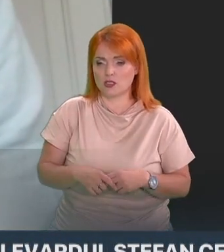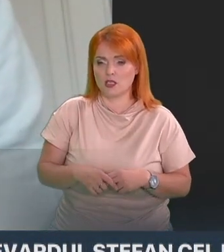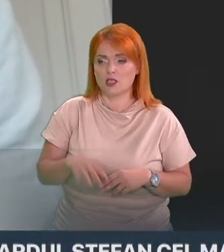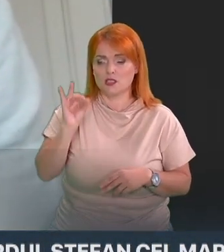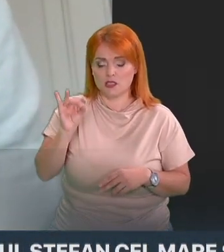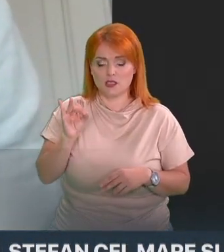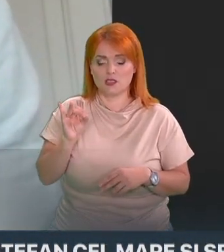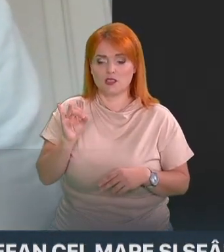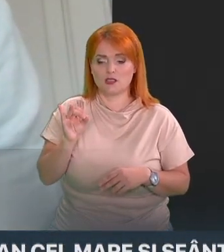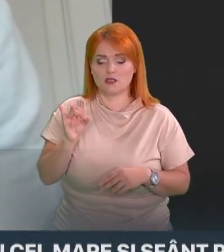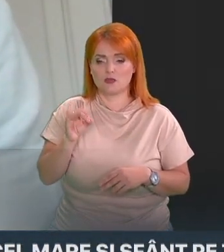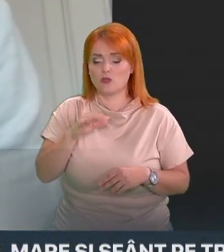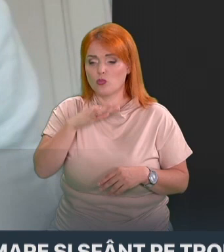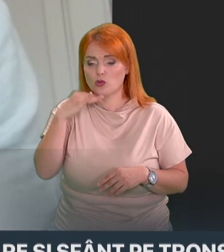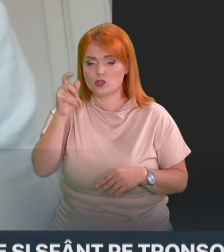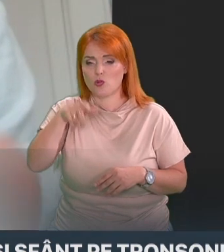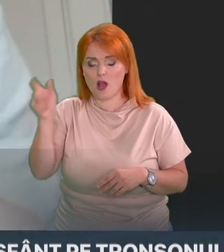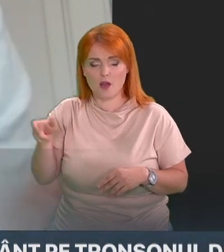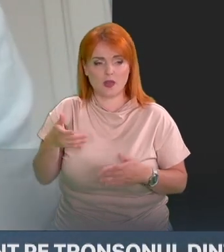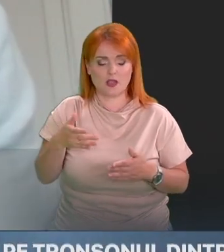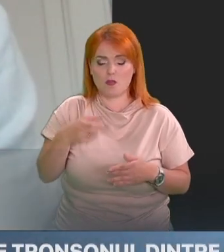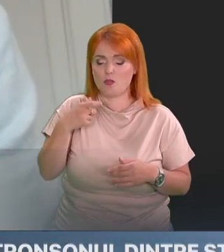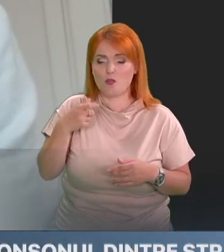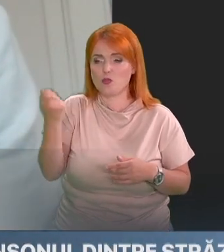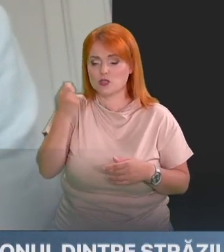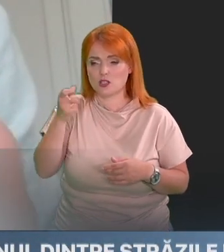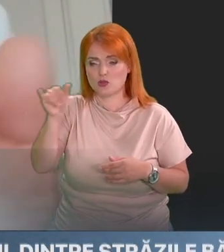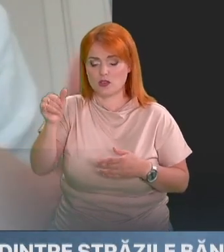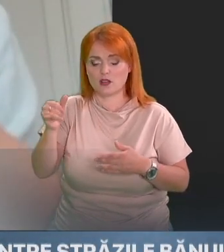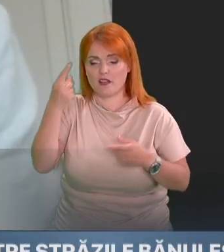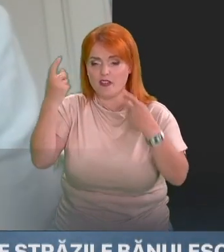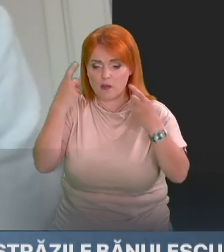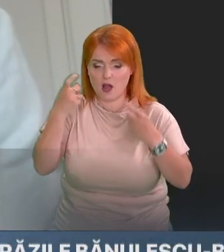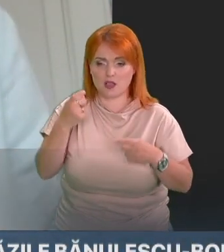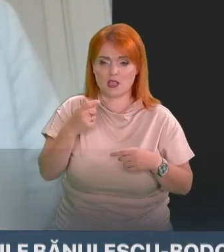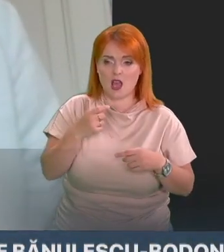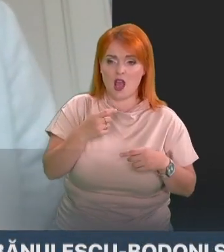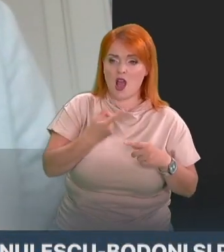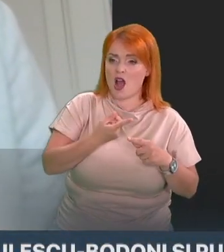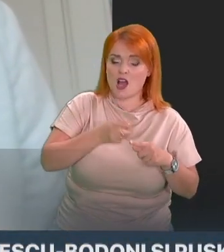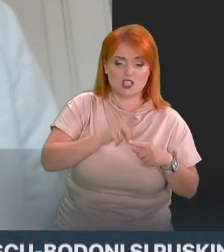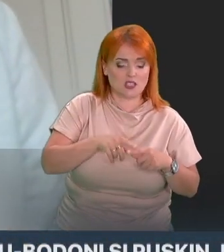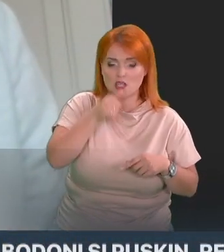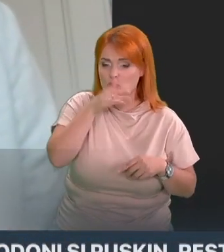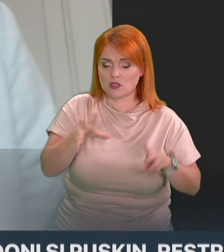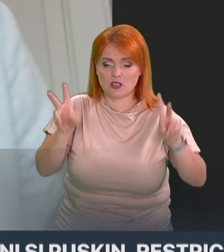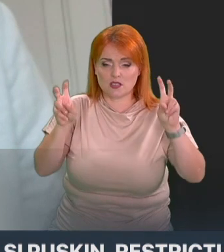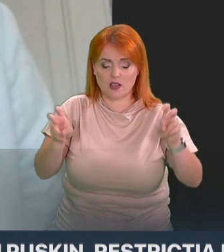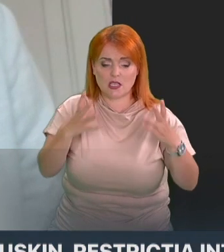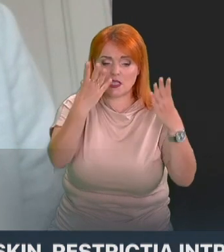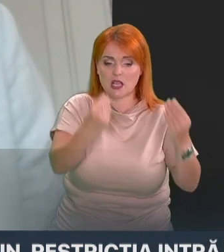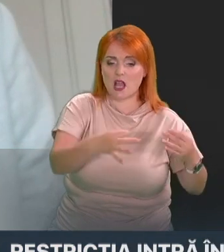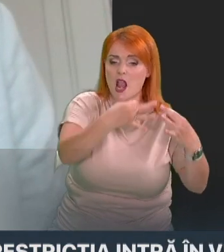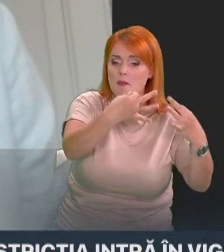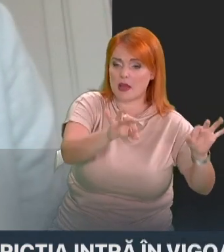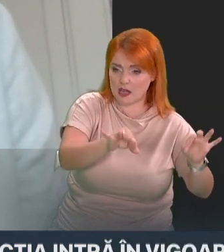cădem pradă ușoară acestor dezinformări și intoxicări. 24 august nu este o zi a eliberării acestui teritoriu